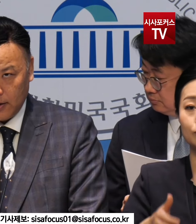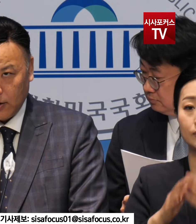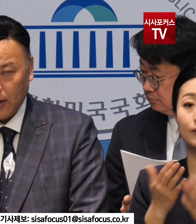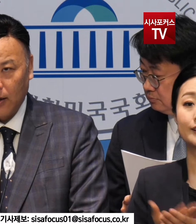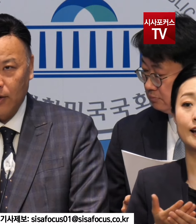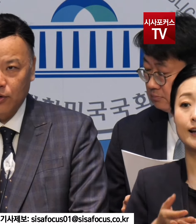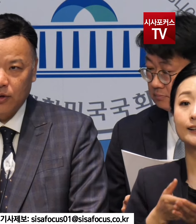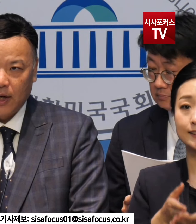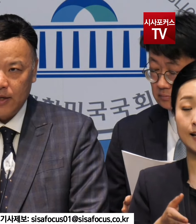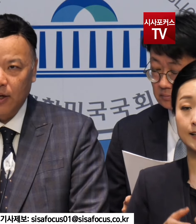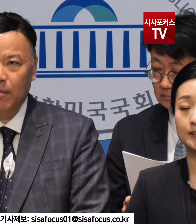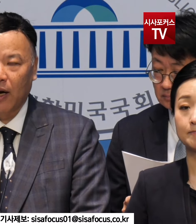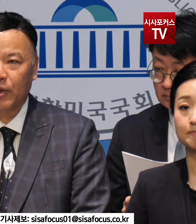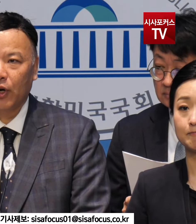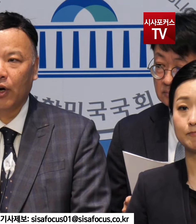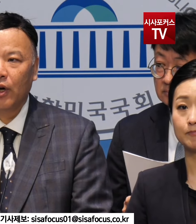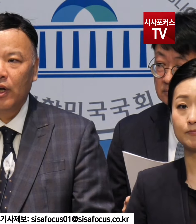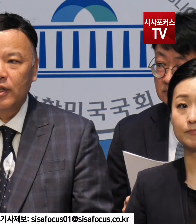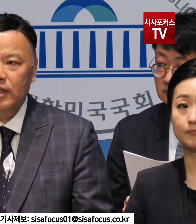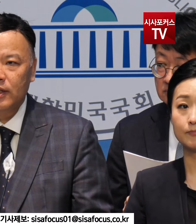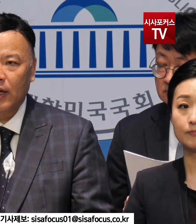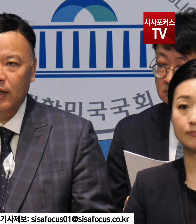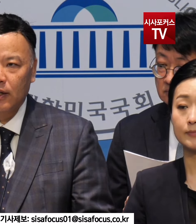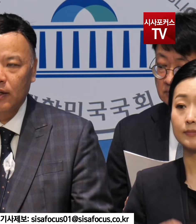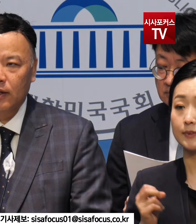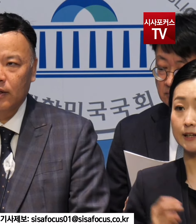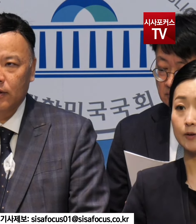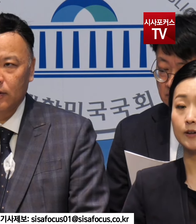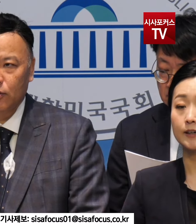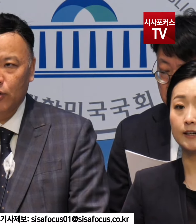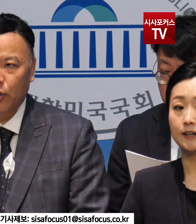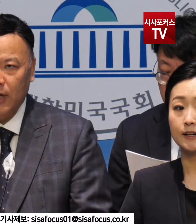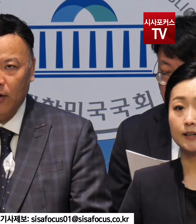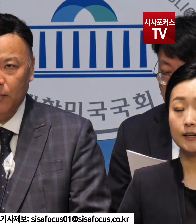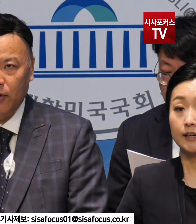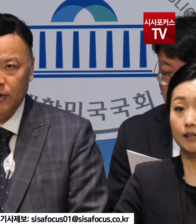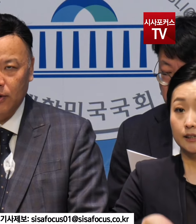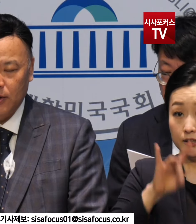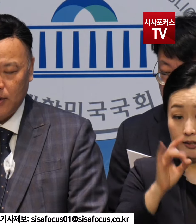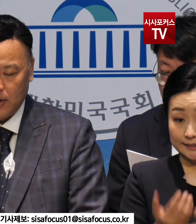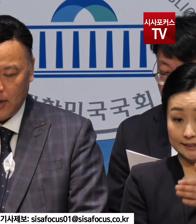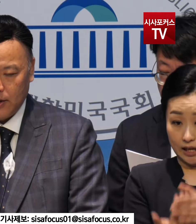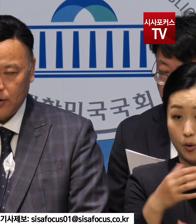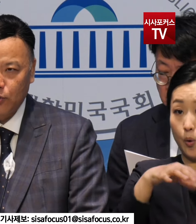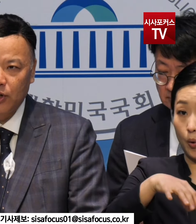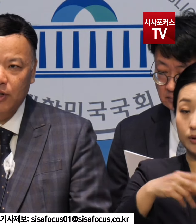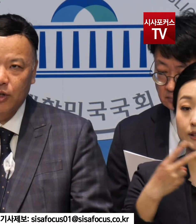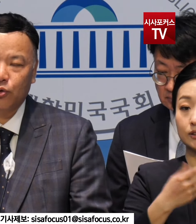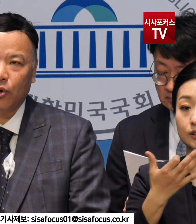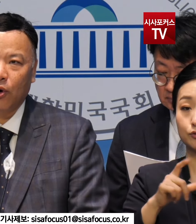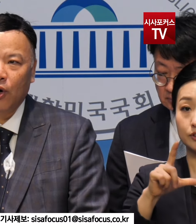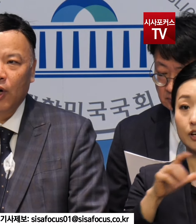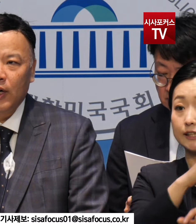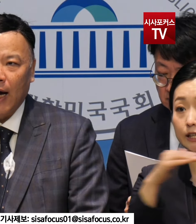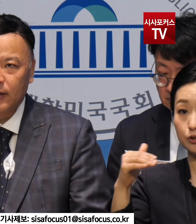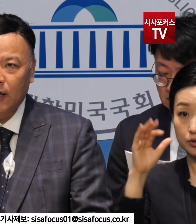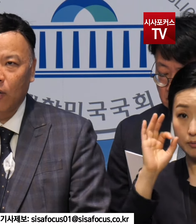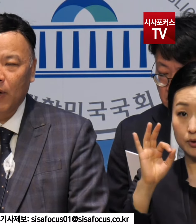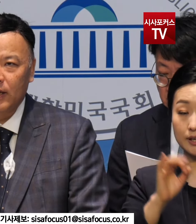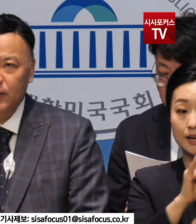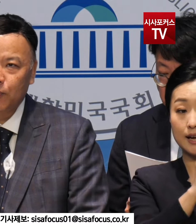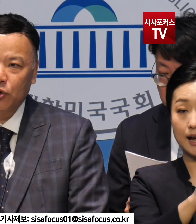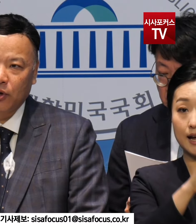이렇게 설치하라는 게 아주 간절한 바람이고요. 실제 그 최초의 사건이 벌어진 2019년 기준으로